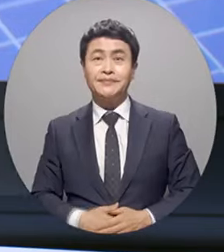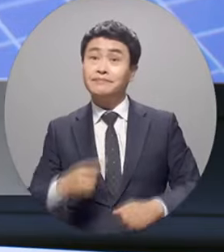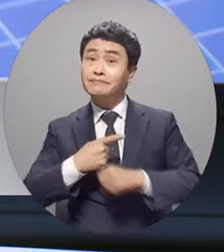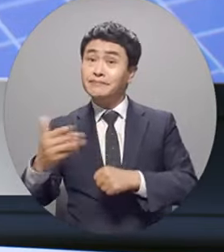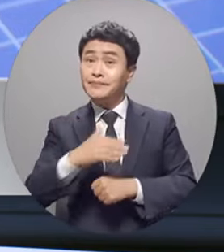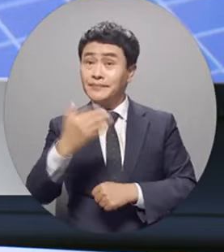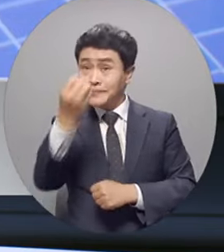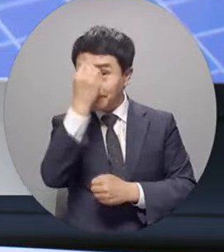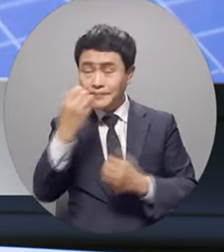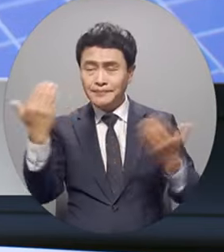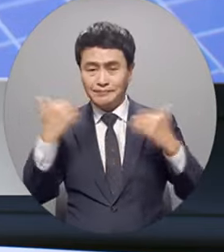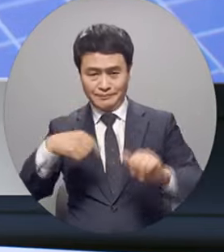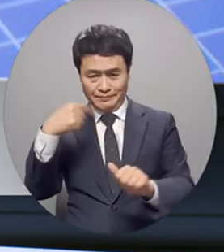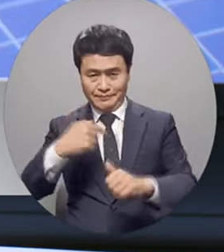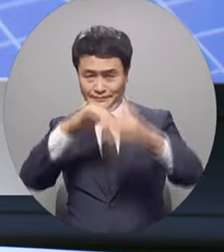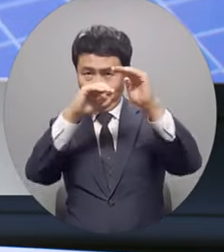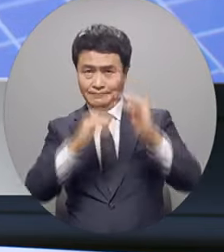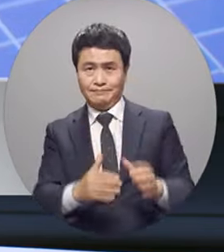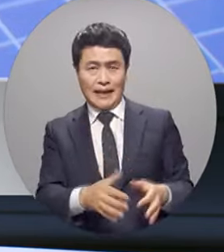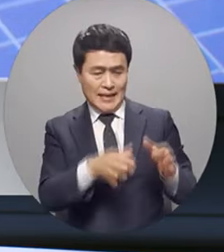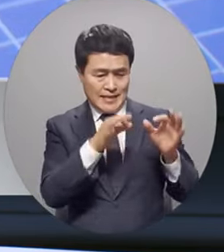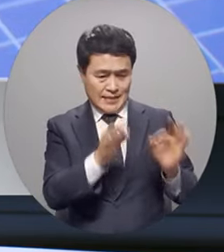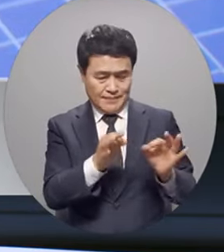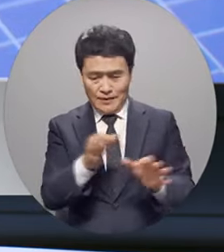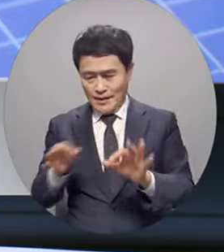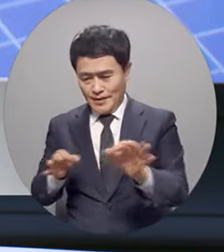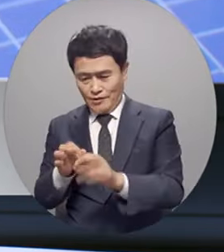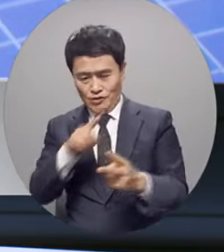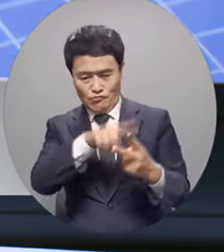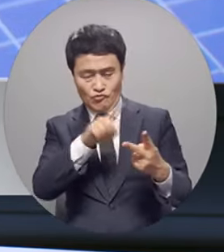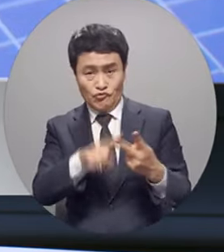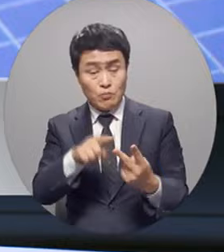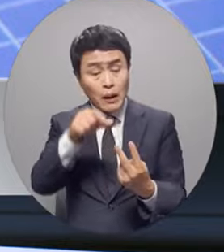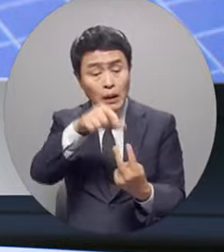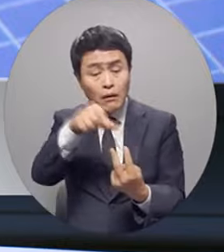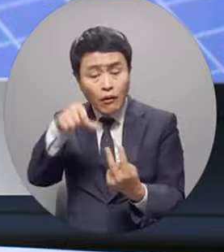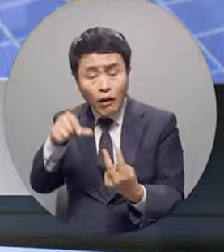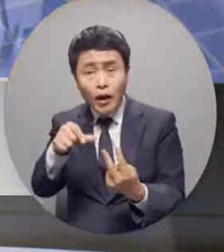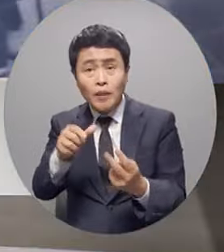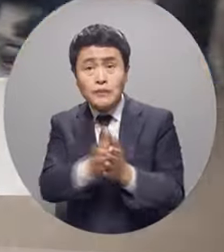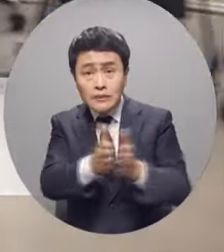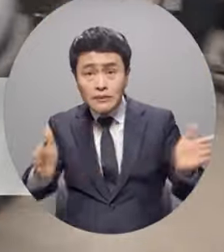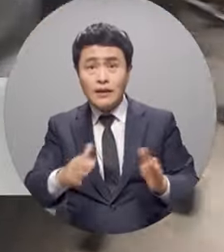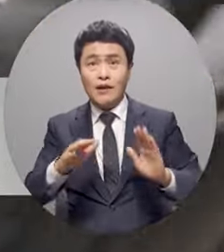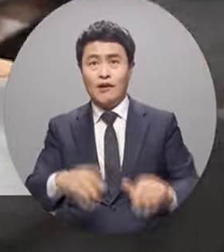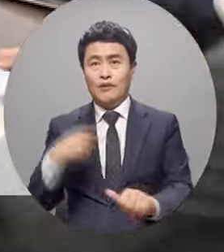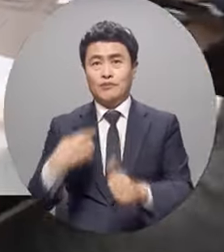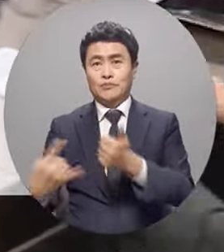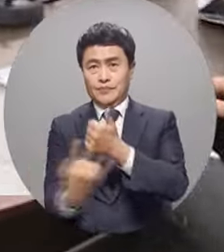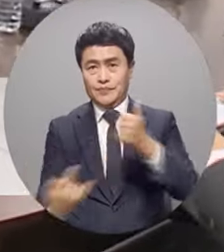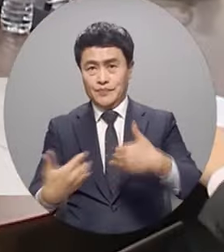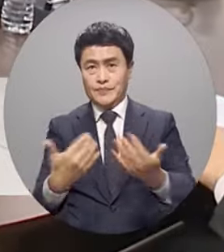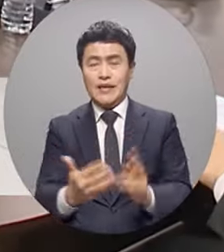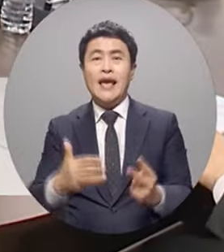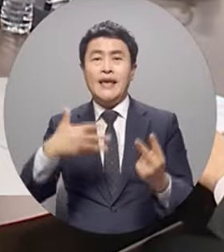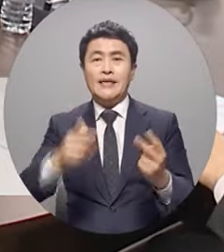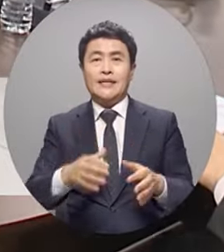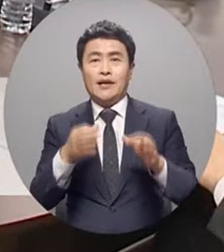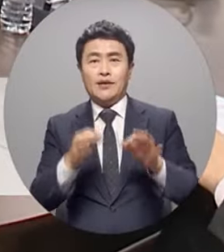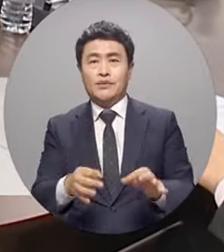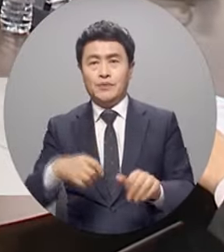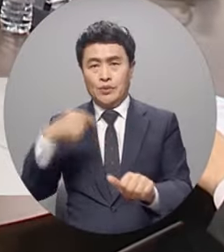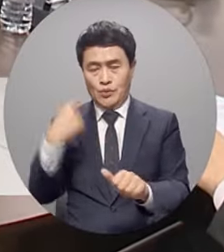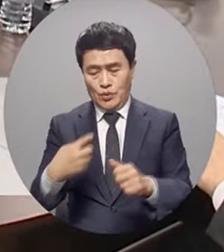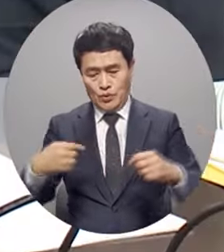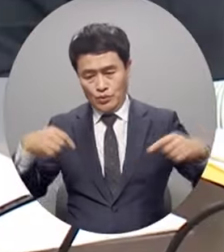내년부터 고등학교 교육과정에 금융과 경제생활 과목이 선택 과목으로 신설됩니다 금융위원회는 오늘 제 2차 금융 교육